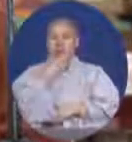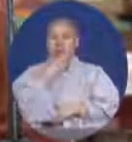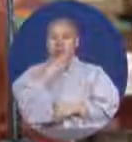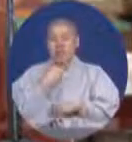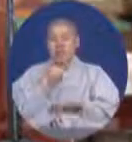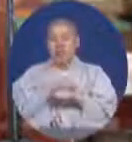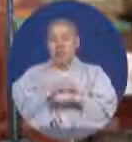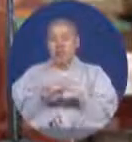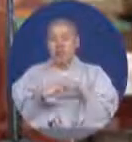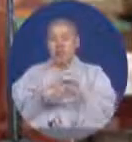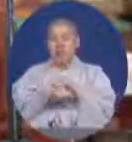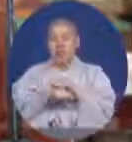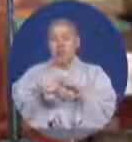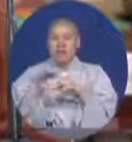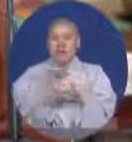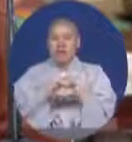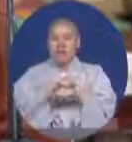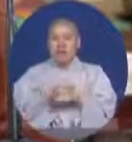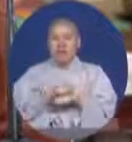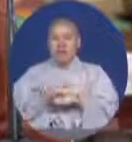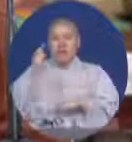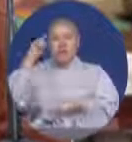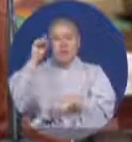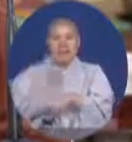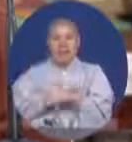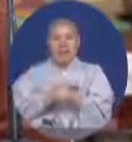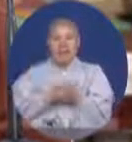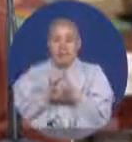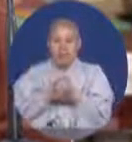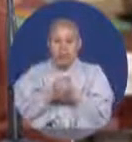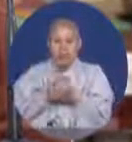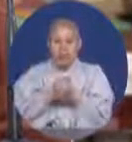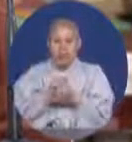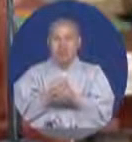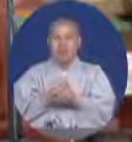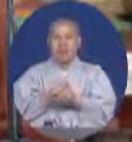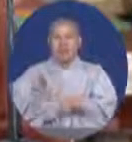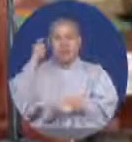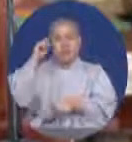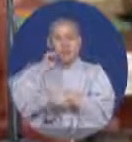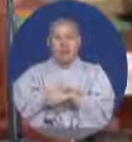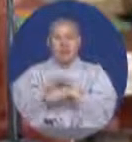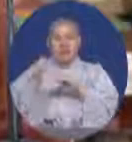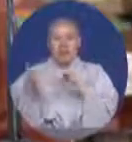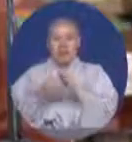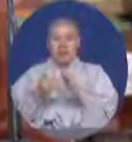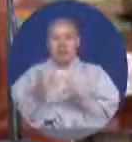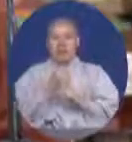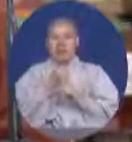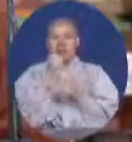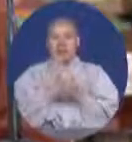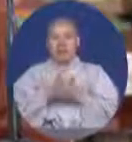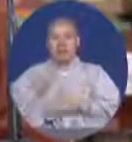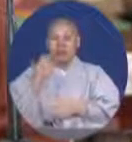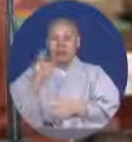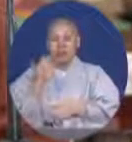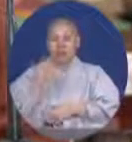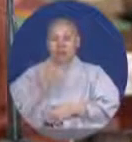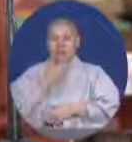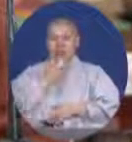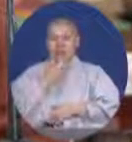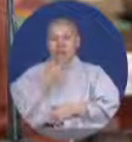복을 지어서 지혜를 닦았고 그 지혜를 이루어서 성불했지. 이게